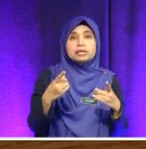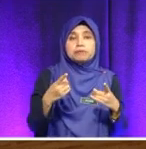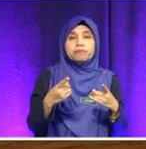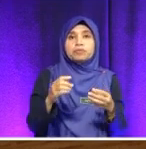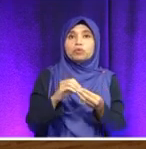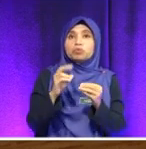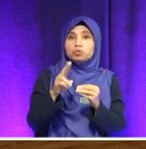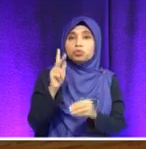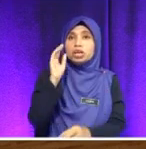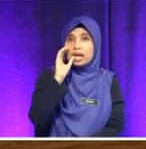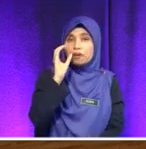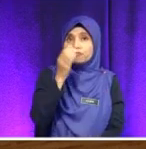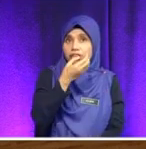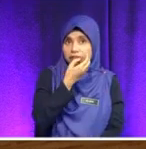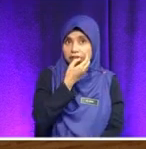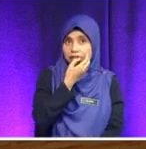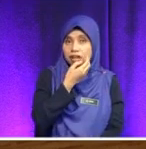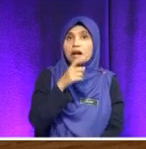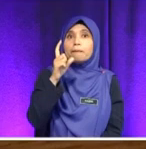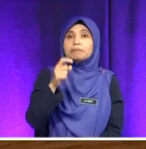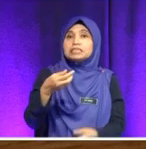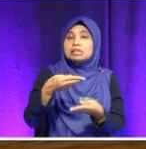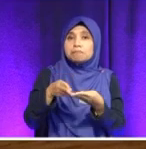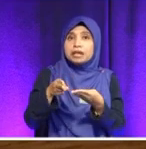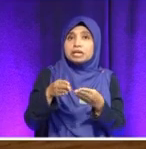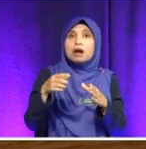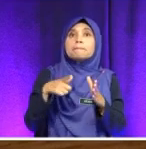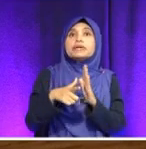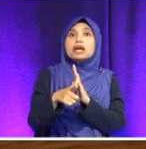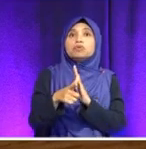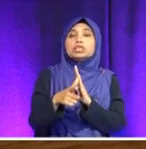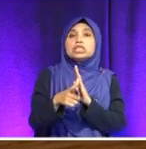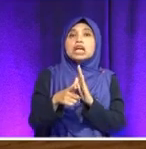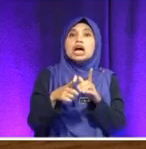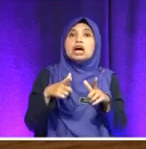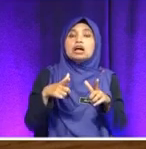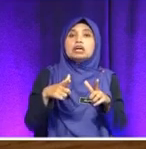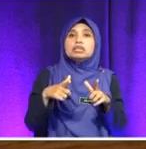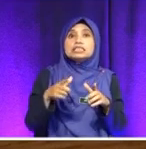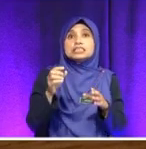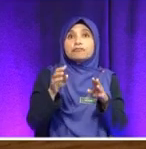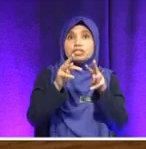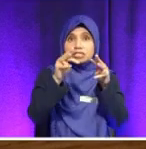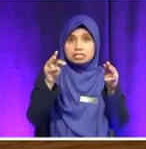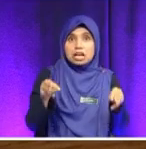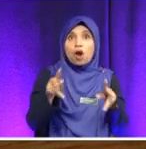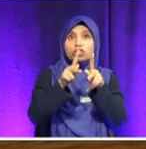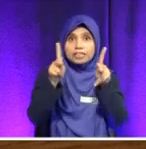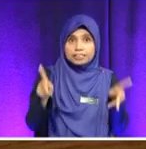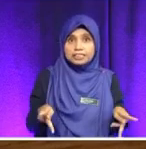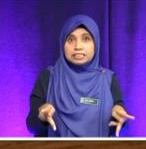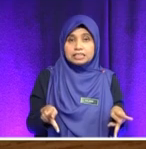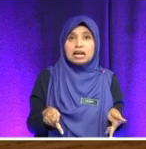selera melalui kaunter, melalui lorong servis tadi. Jadi membuat bayaran berdasarkan makanan yang